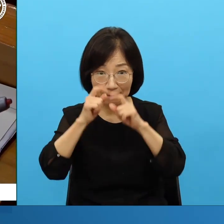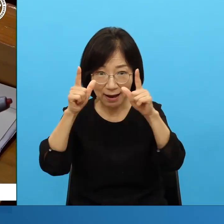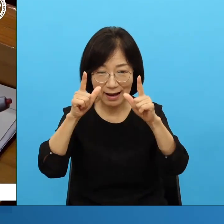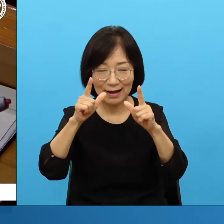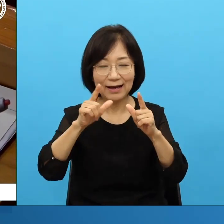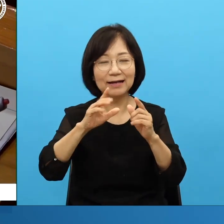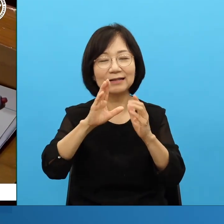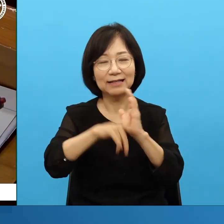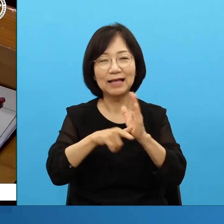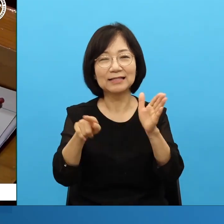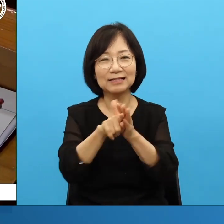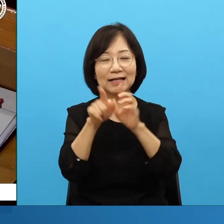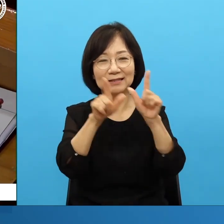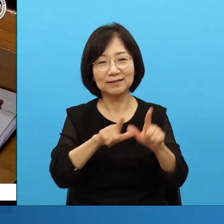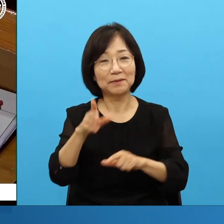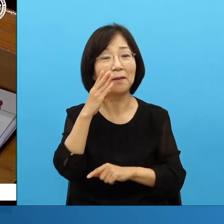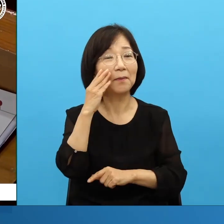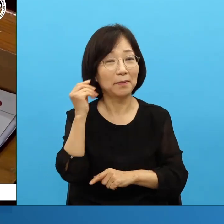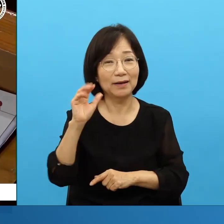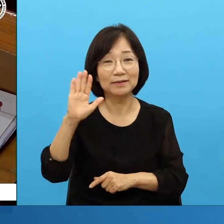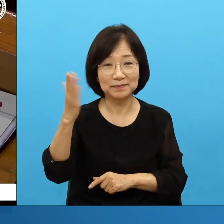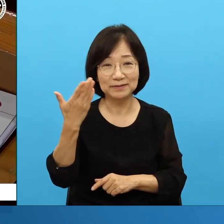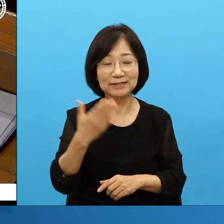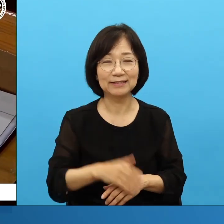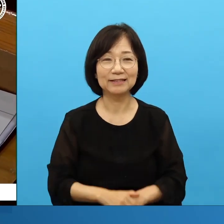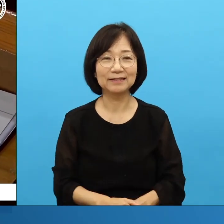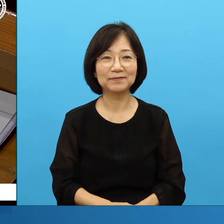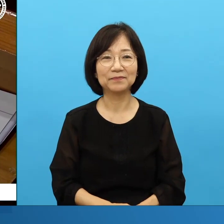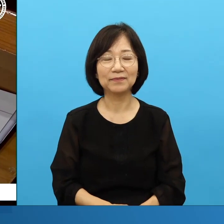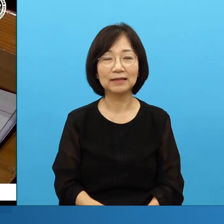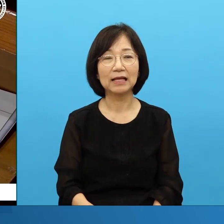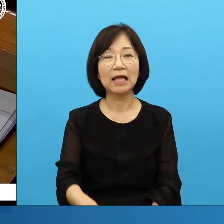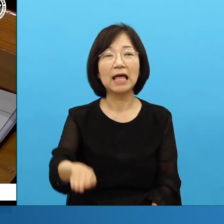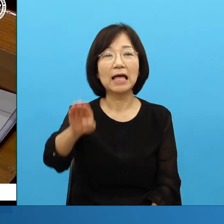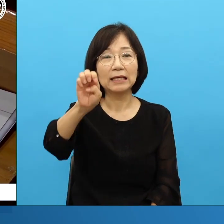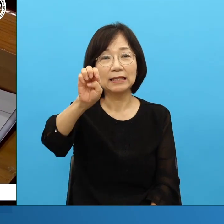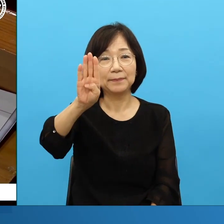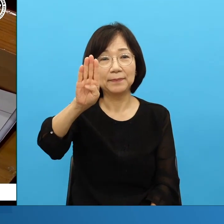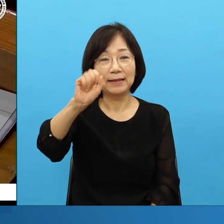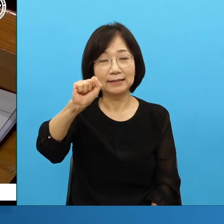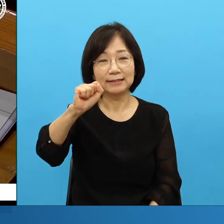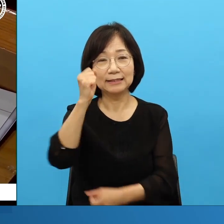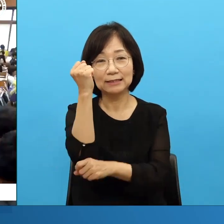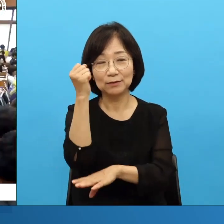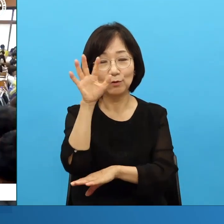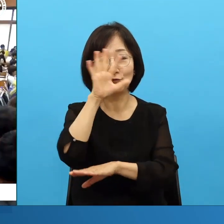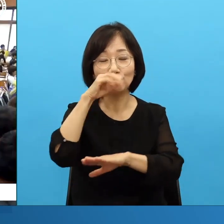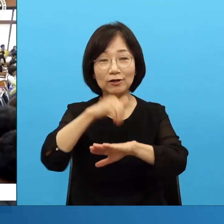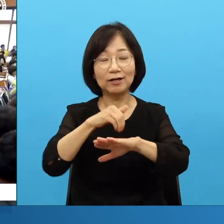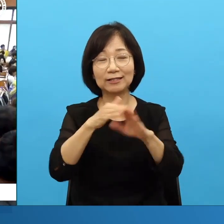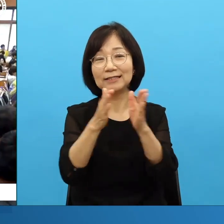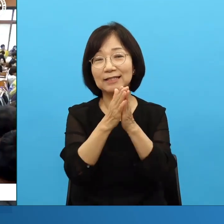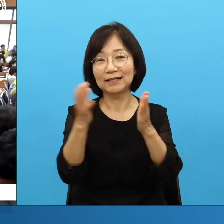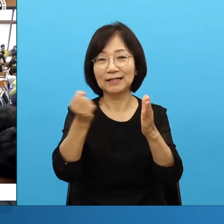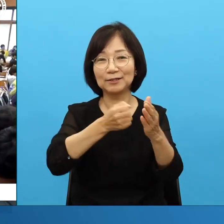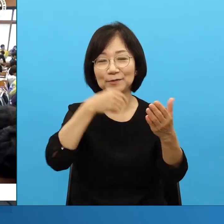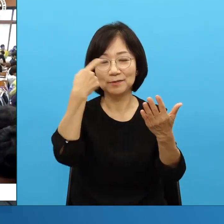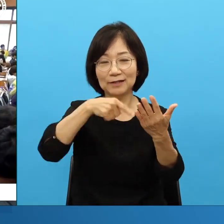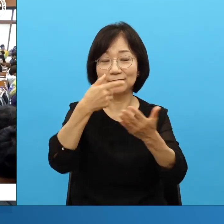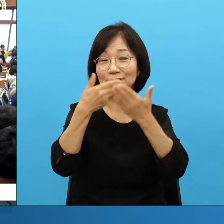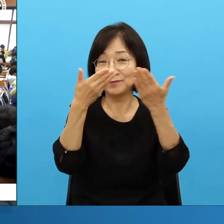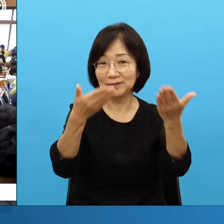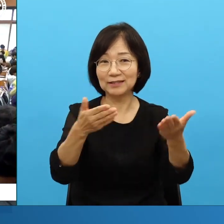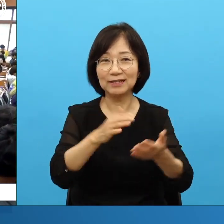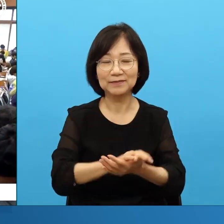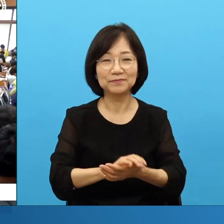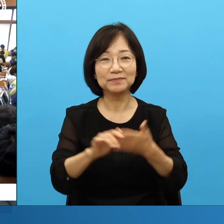237 새가족 현장 사역자 훈련은 EBS 기초 훈련을 교재로 강의가 진행되고 있으며 7월 훈련에서는 사과,